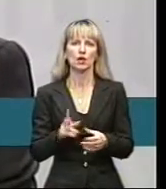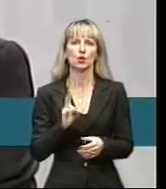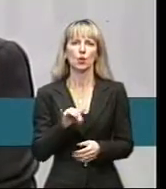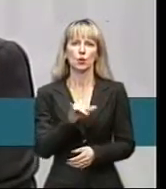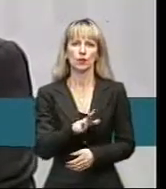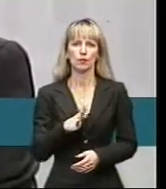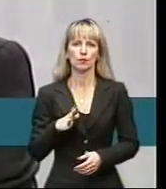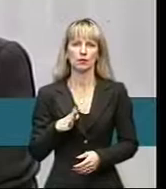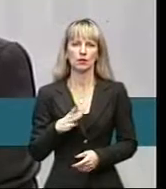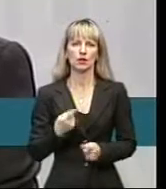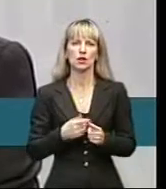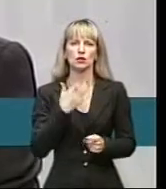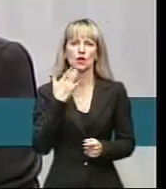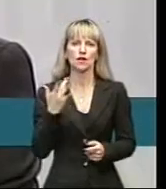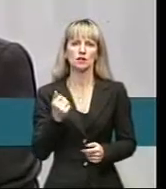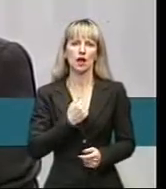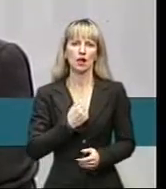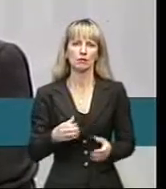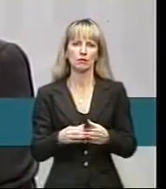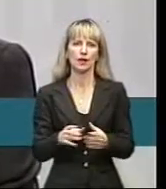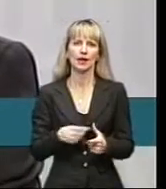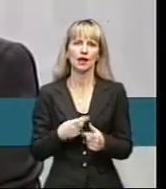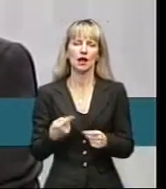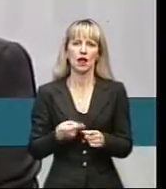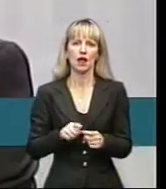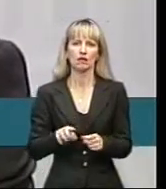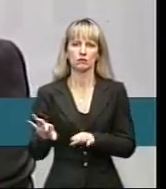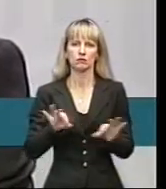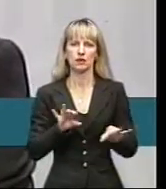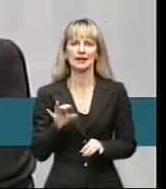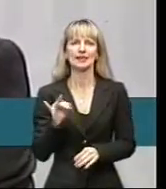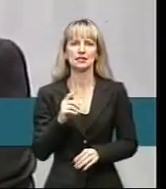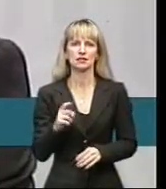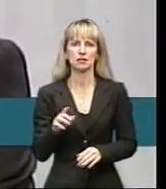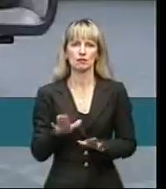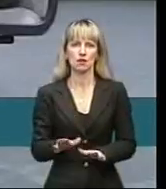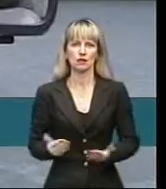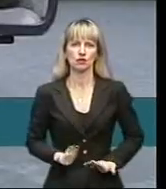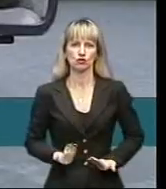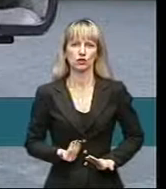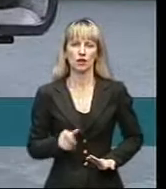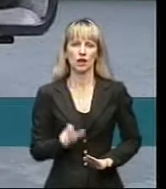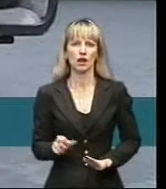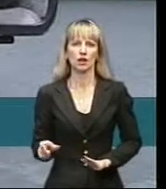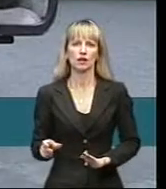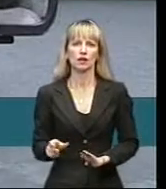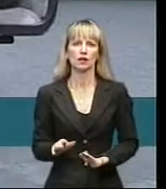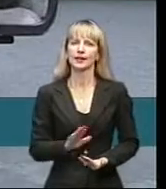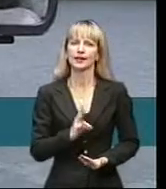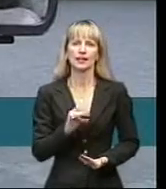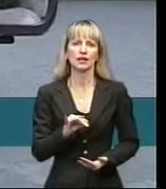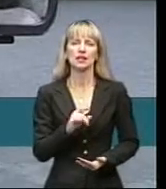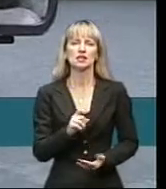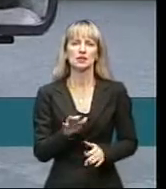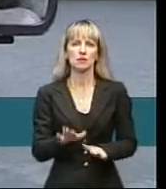Це радянська армія чи це набиралося знову з місцевих? І з місцевих не так багато